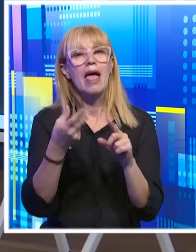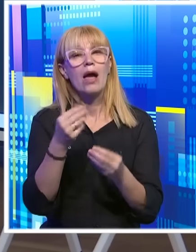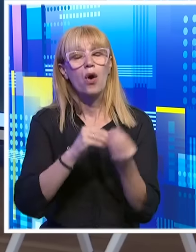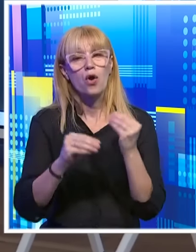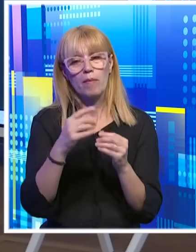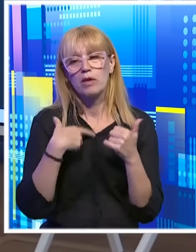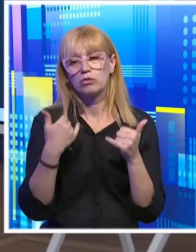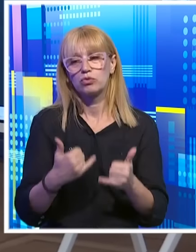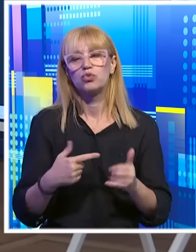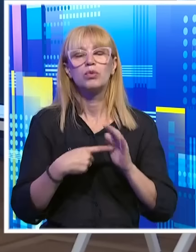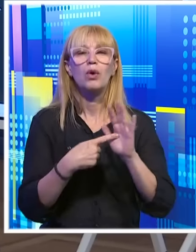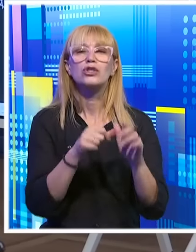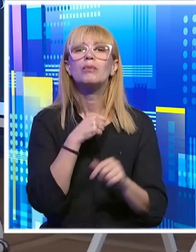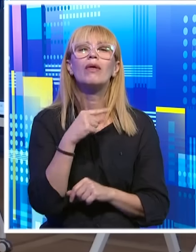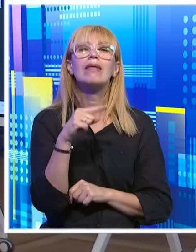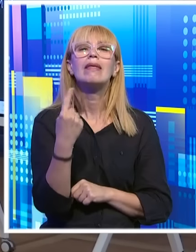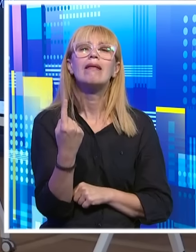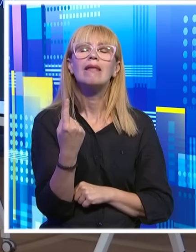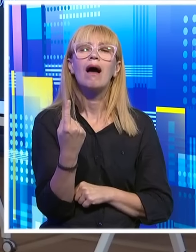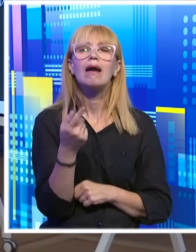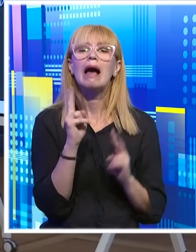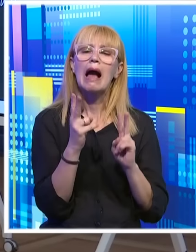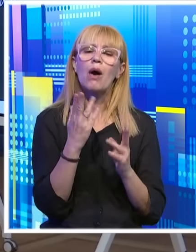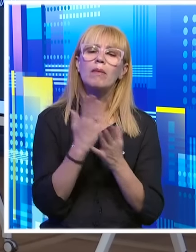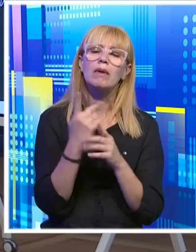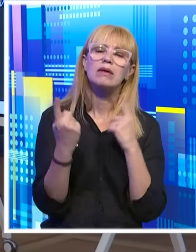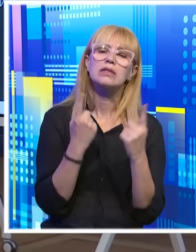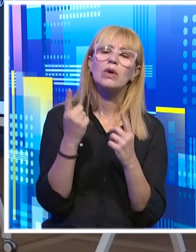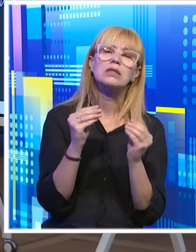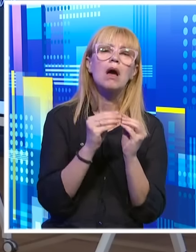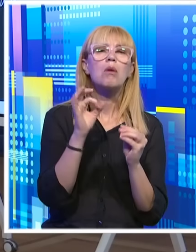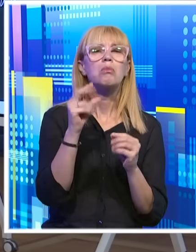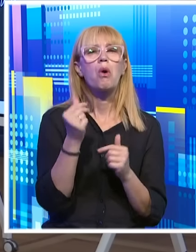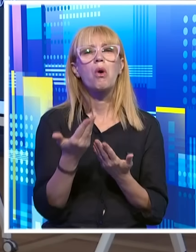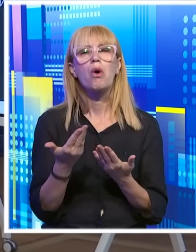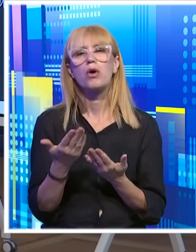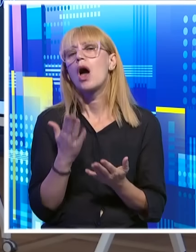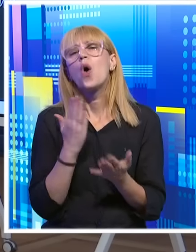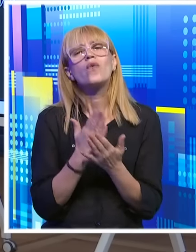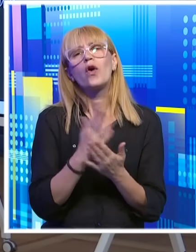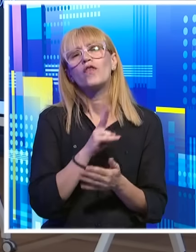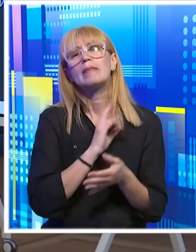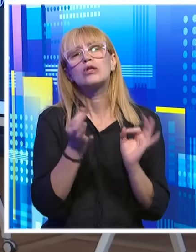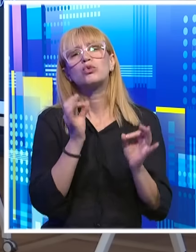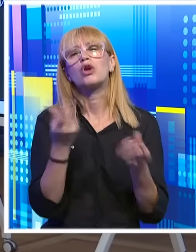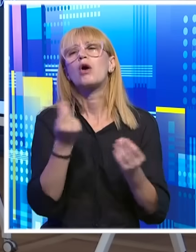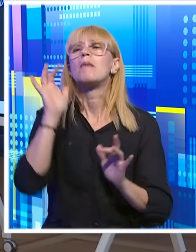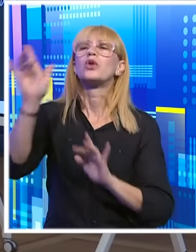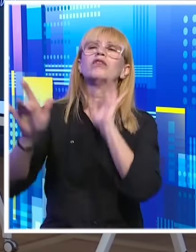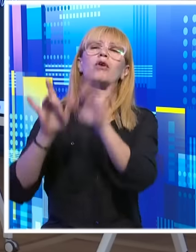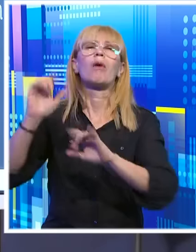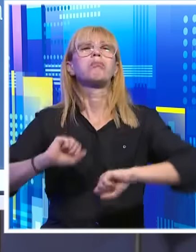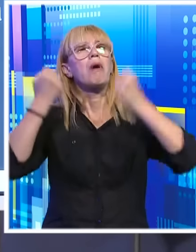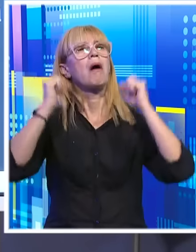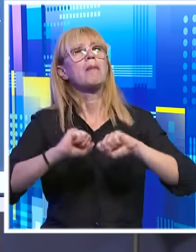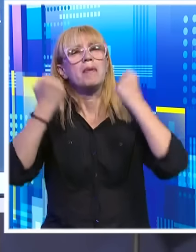samo jedan kako to izgledalo u Boru, iako ćete uvek naći stručnjake koji će za sve da se bune. Pogledajte,